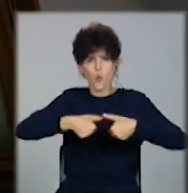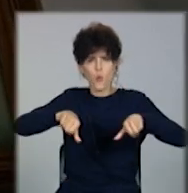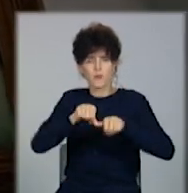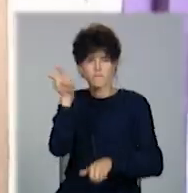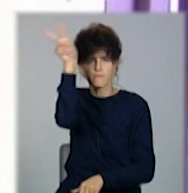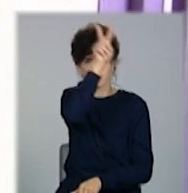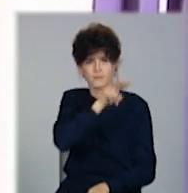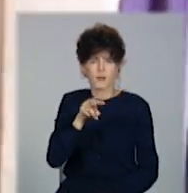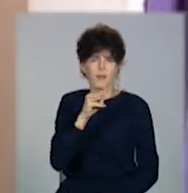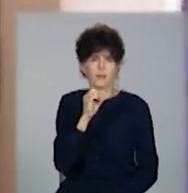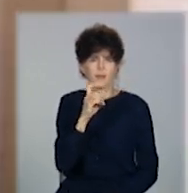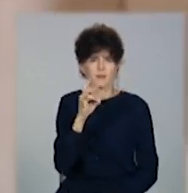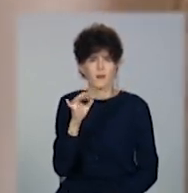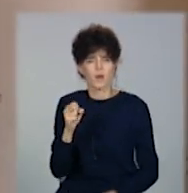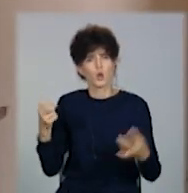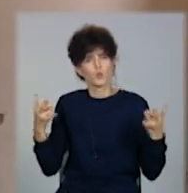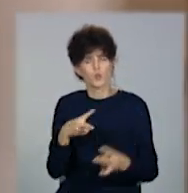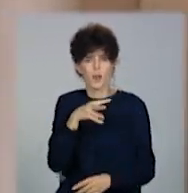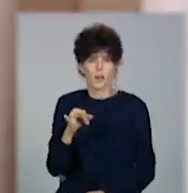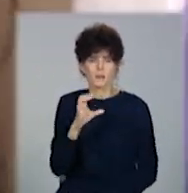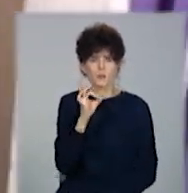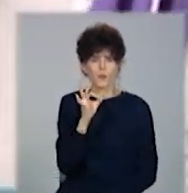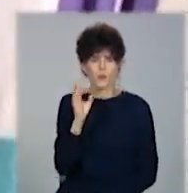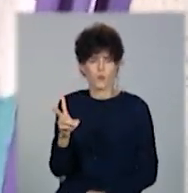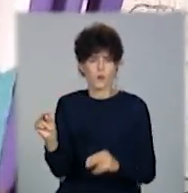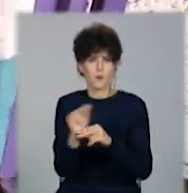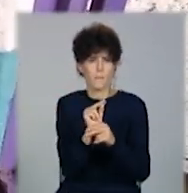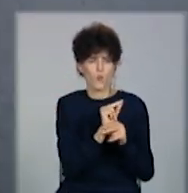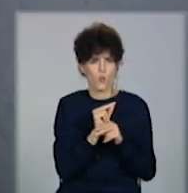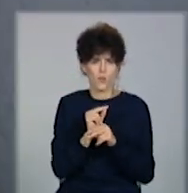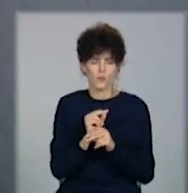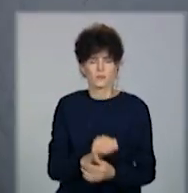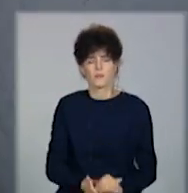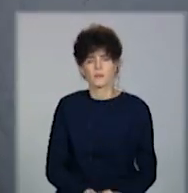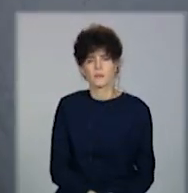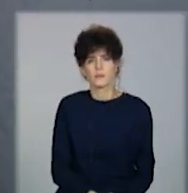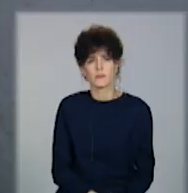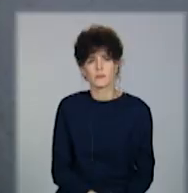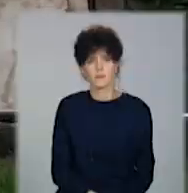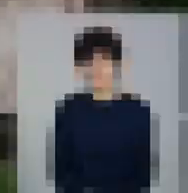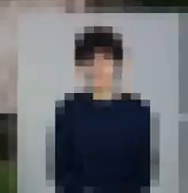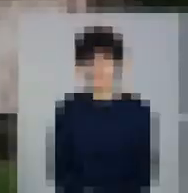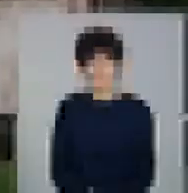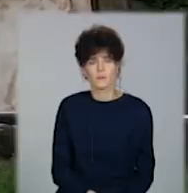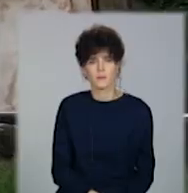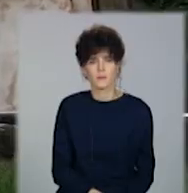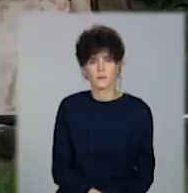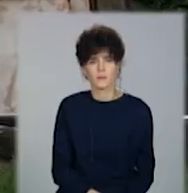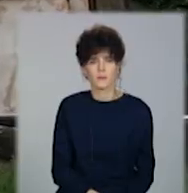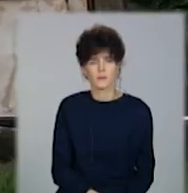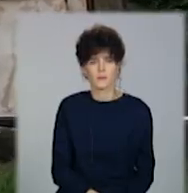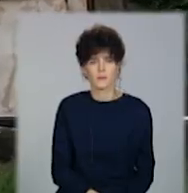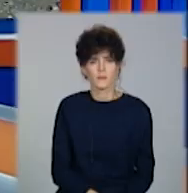стан триповерхівки і визначить терміни проведення ремонту. Ганна Чула, Артем Попов, Дмитро Кузьминський, телеканал «Донбас».